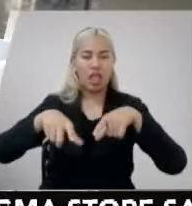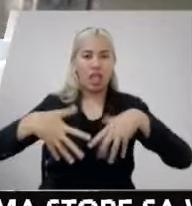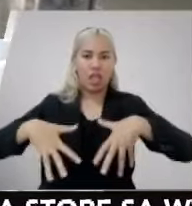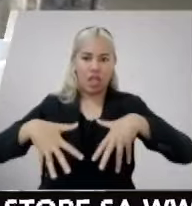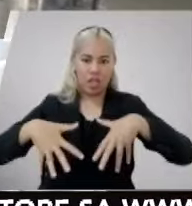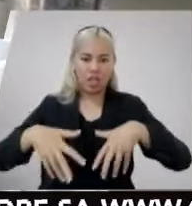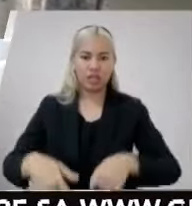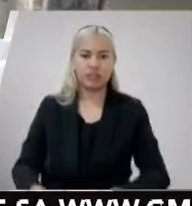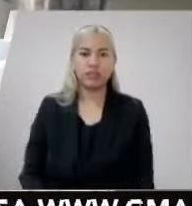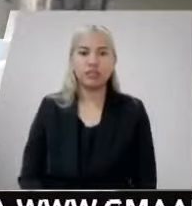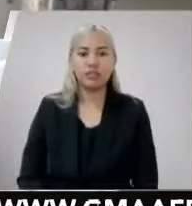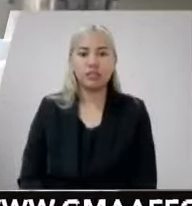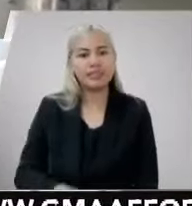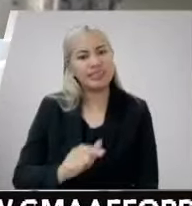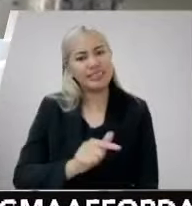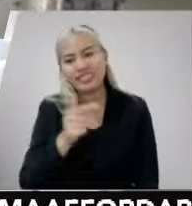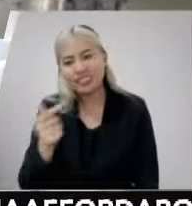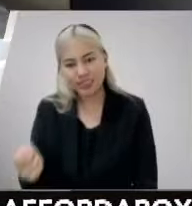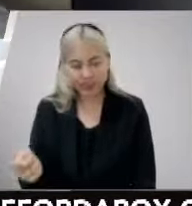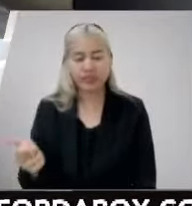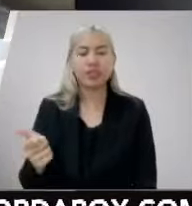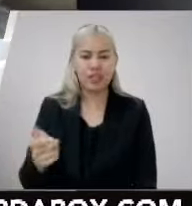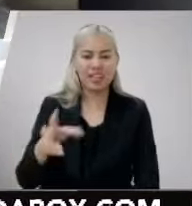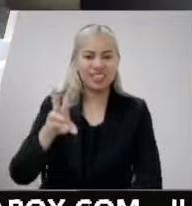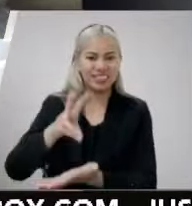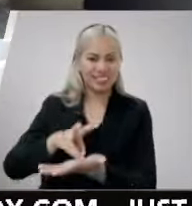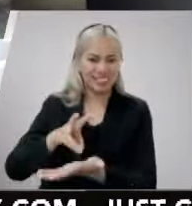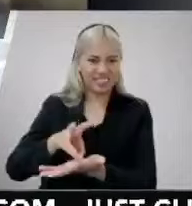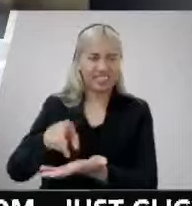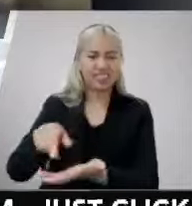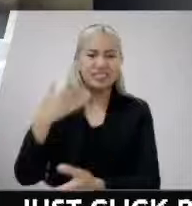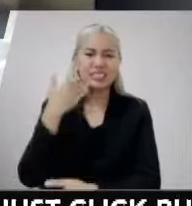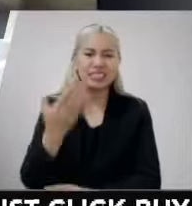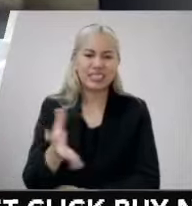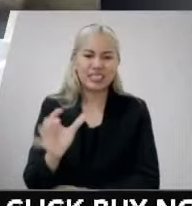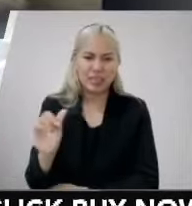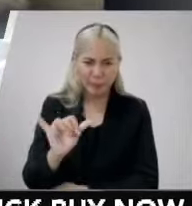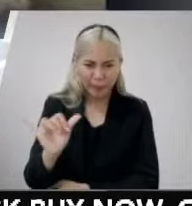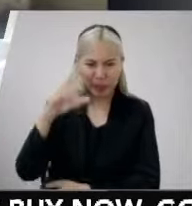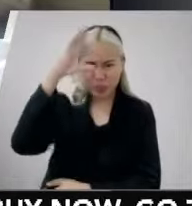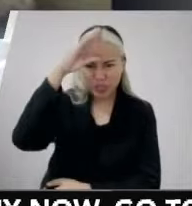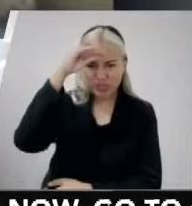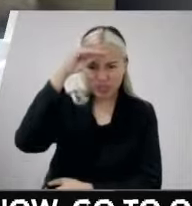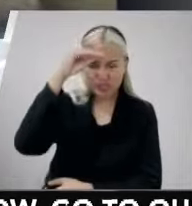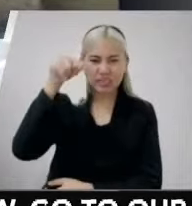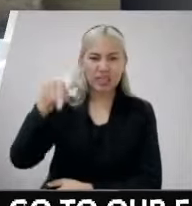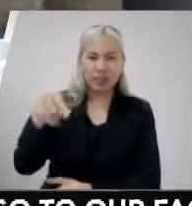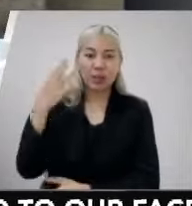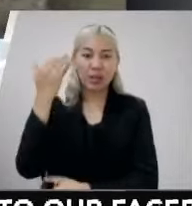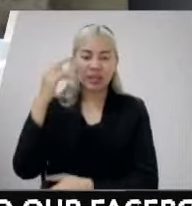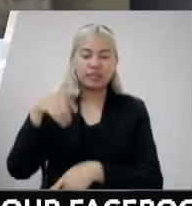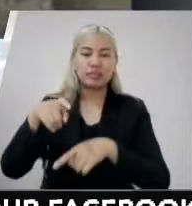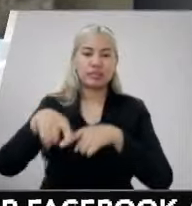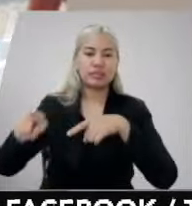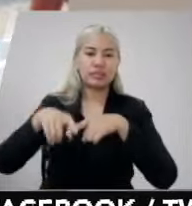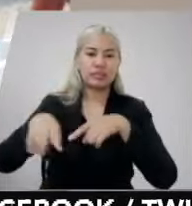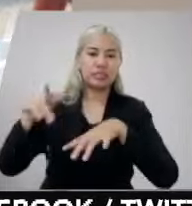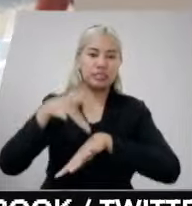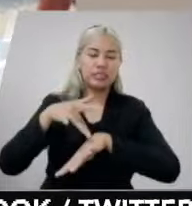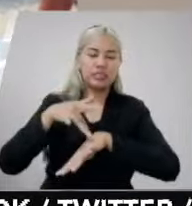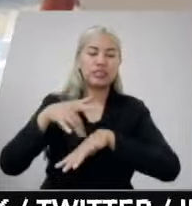patay rin ang isang lalaki matapos makuryente sa isang ginagawang bahay ayon sa pulisya nahawakan ng biktimang